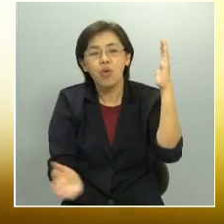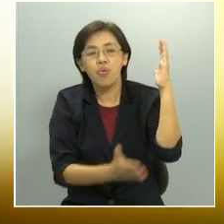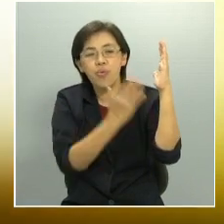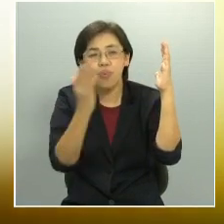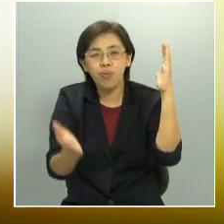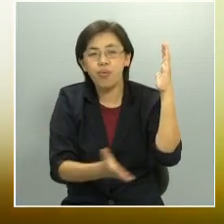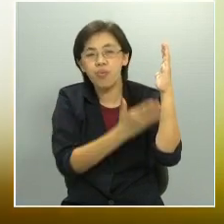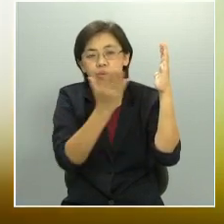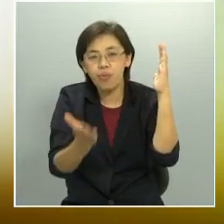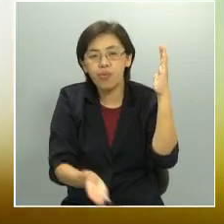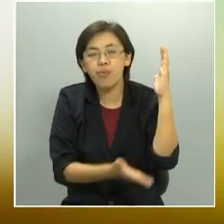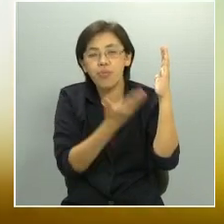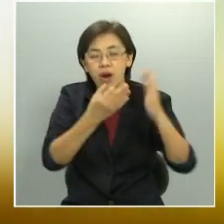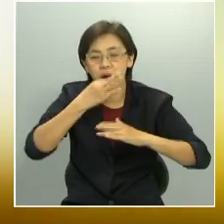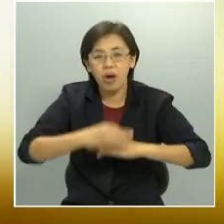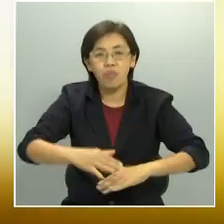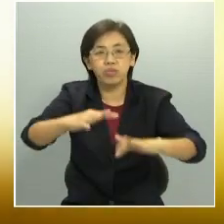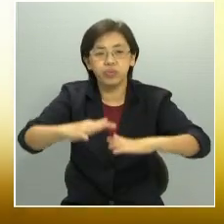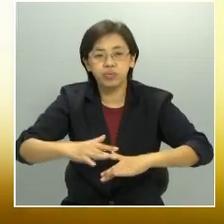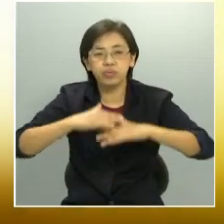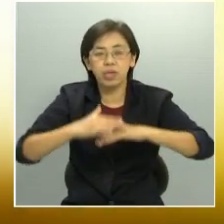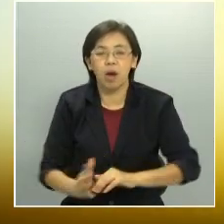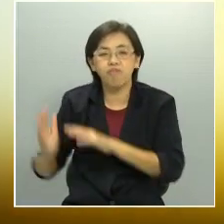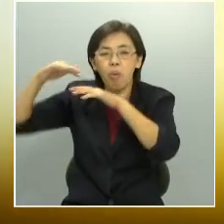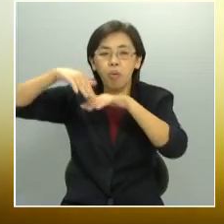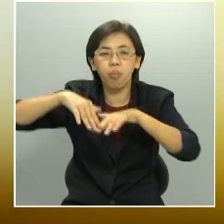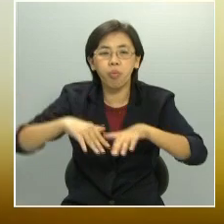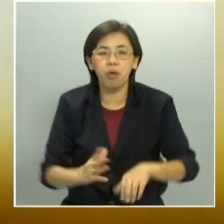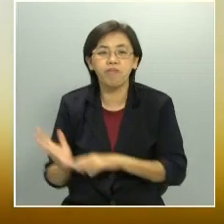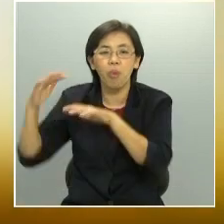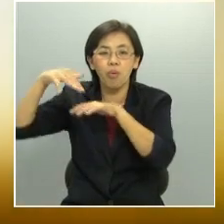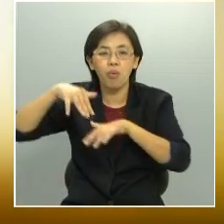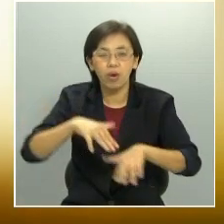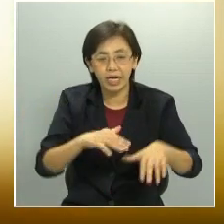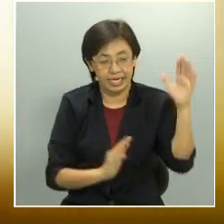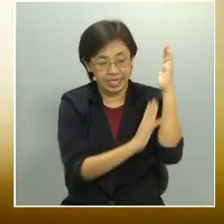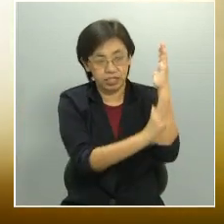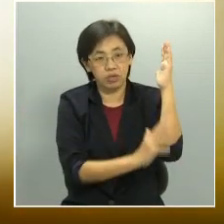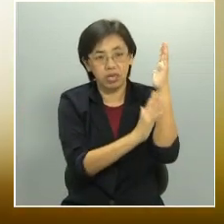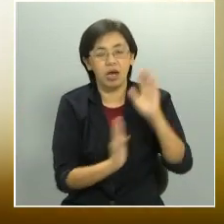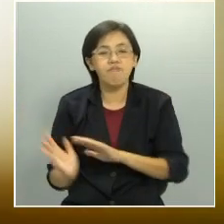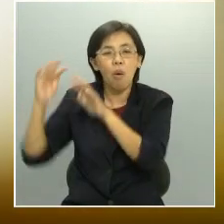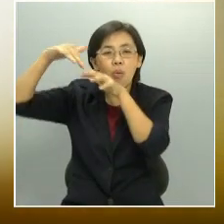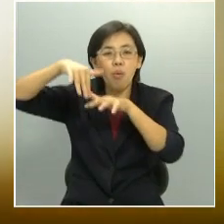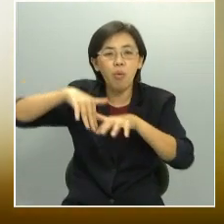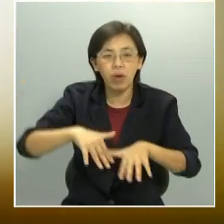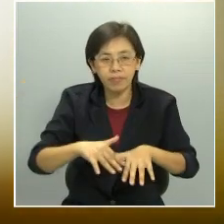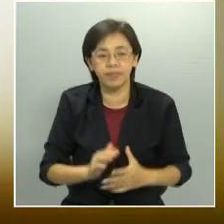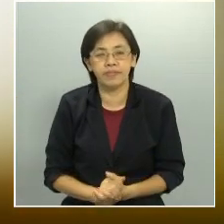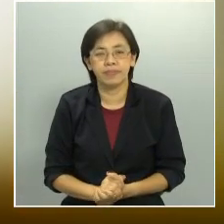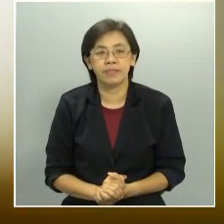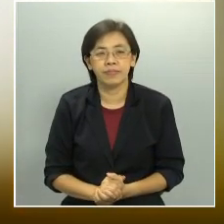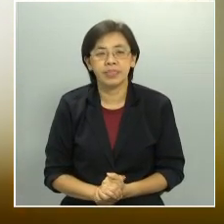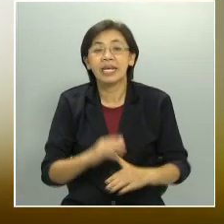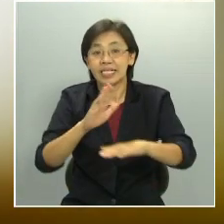ขึ้นลมทะเลอันดามันตอนบนกำลังค่อนข้างแรงบริเวณอ่าวไทยตอนบนก็ขึ้นสูงเน็ตอัน